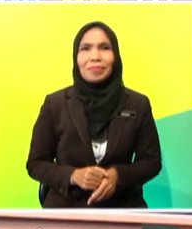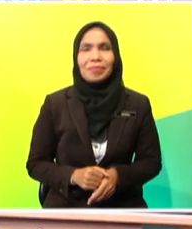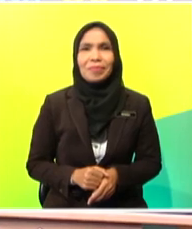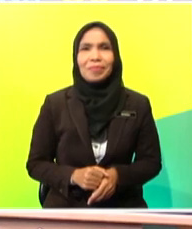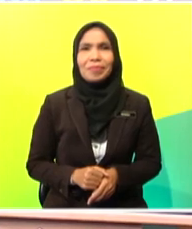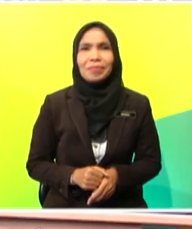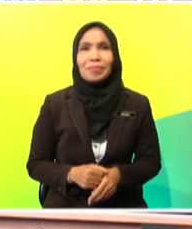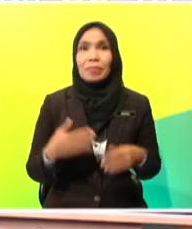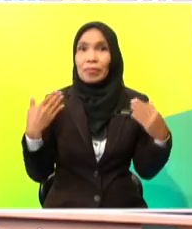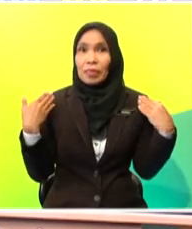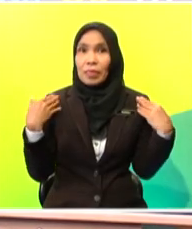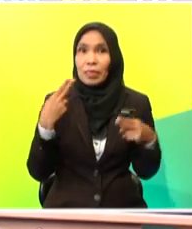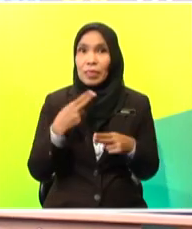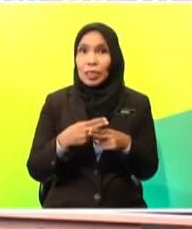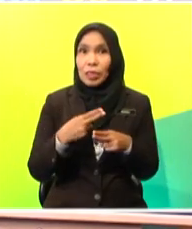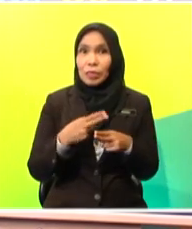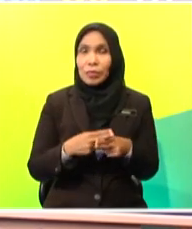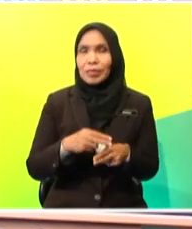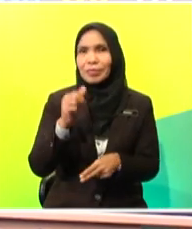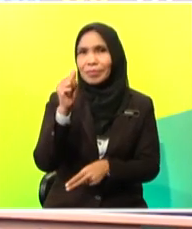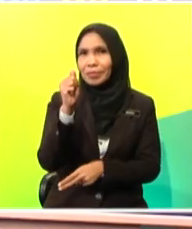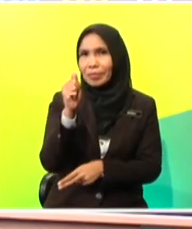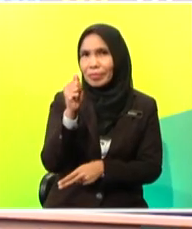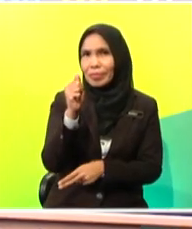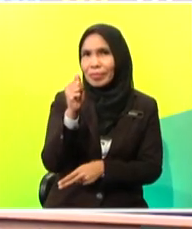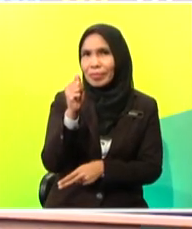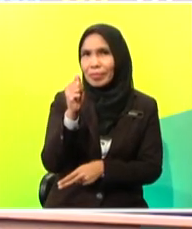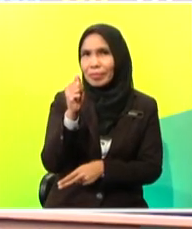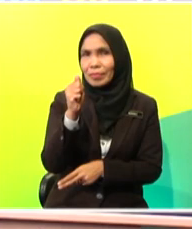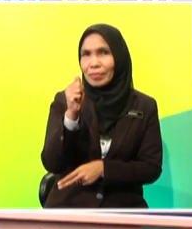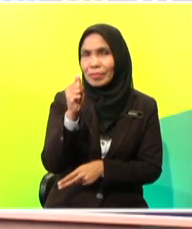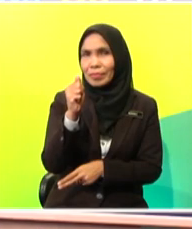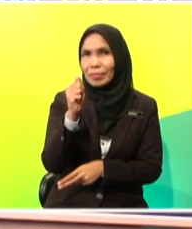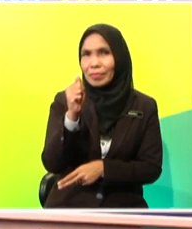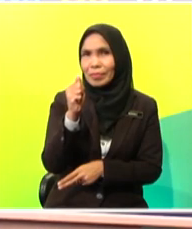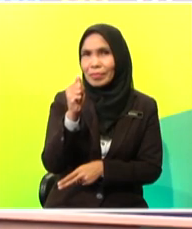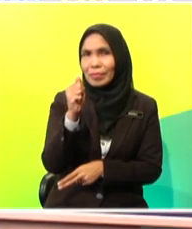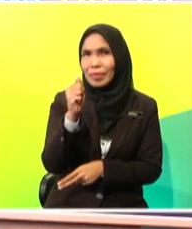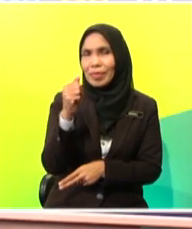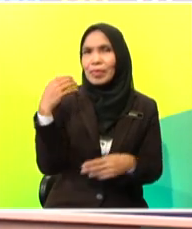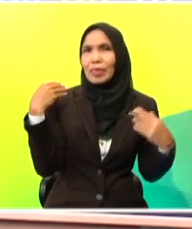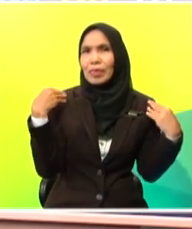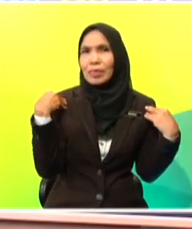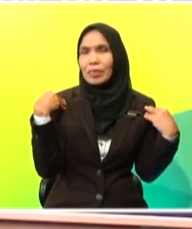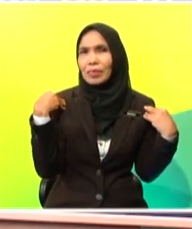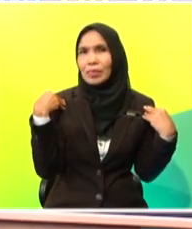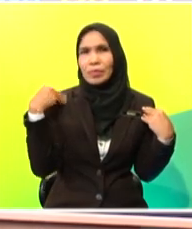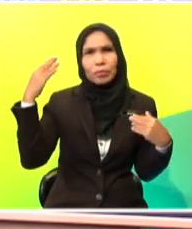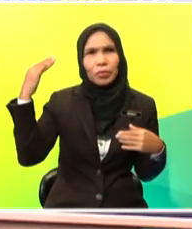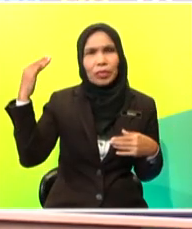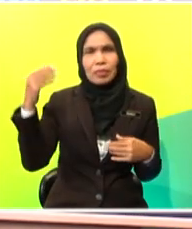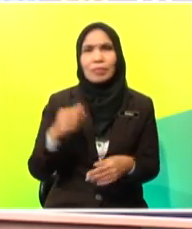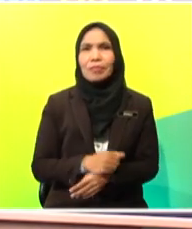dinamo huruf nama dewa2 bunyi deh bunyi deh ah Oke